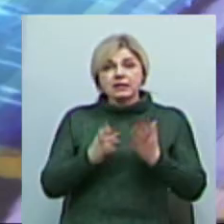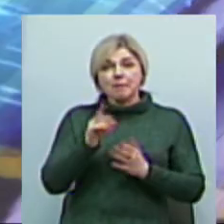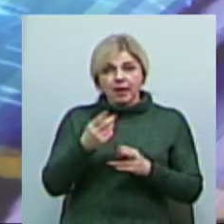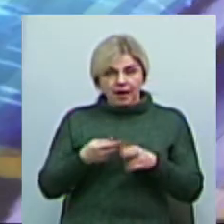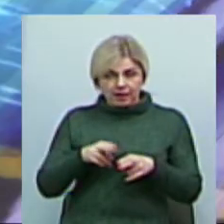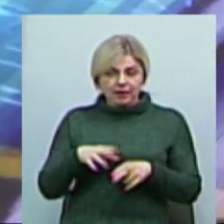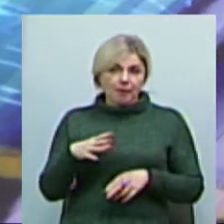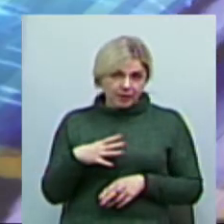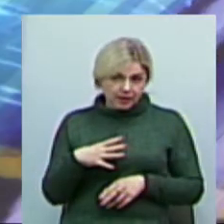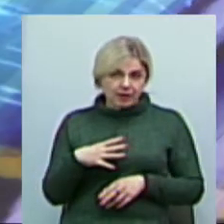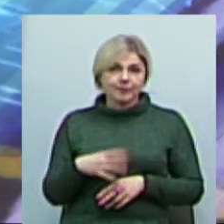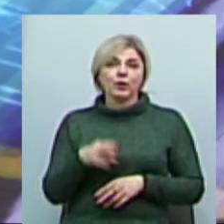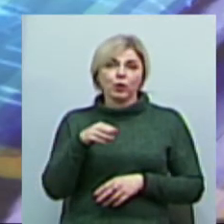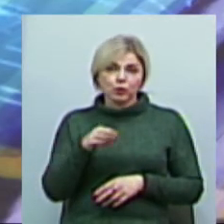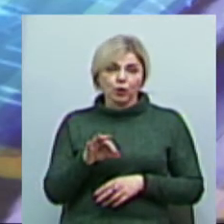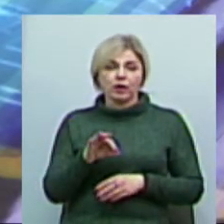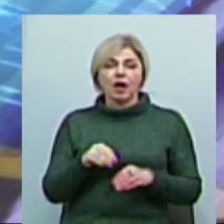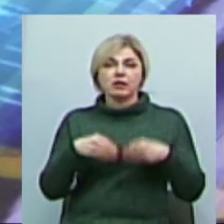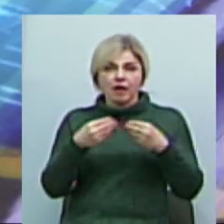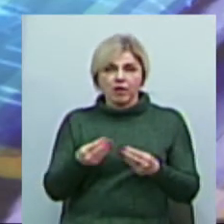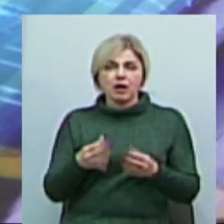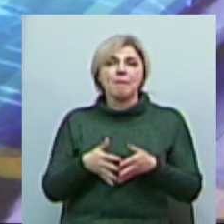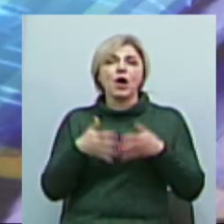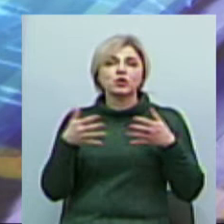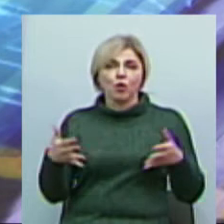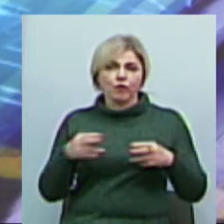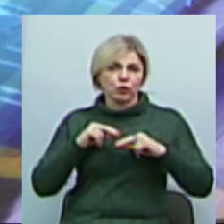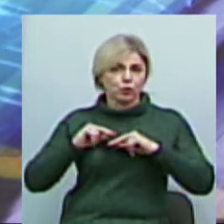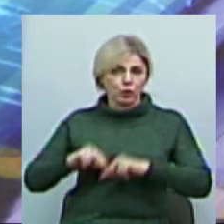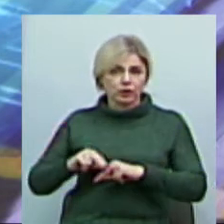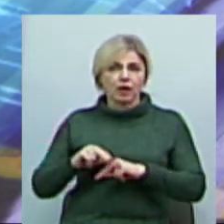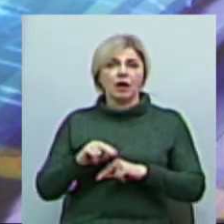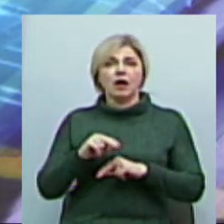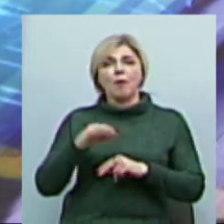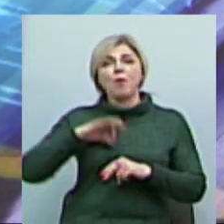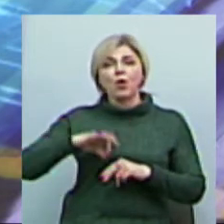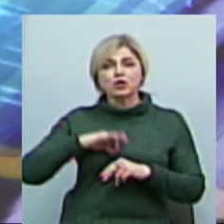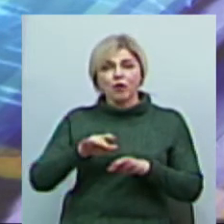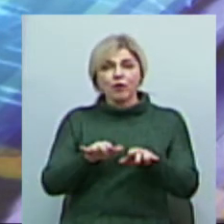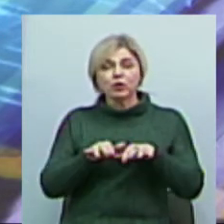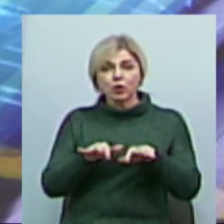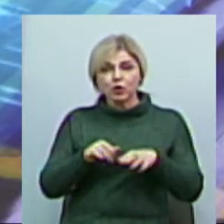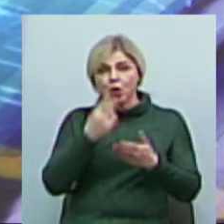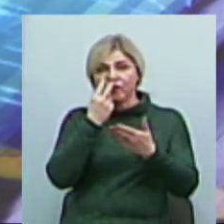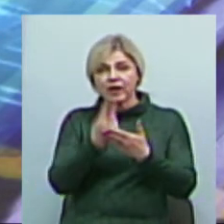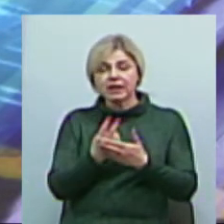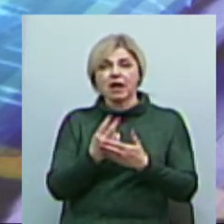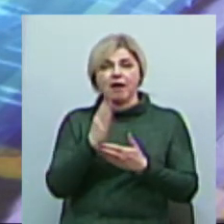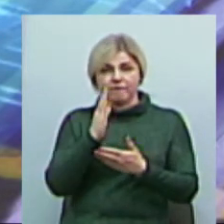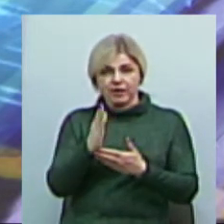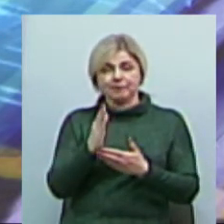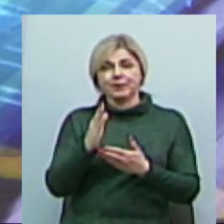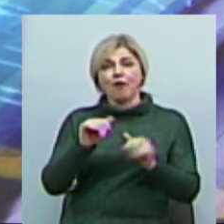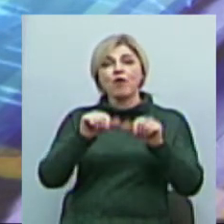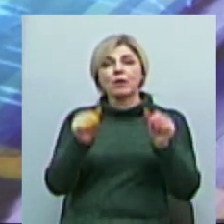бы, то не доставляло бы большого труда простому пользователю увидеть в человеческом формате, в формате